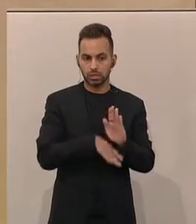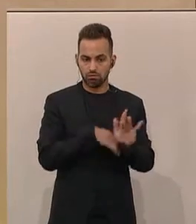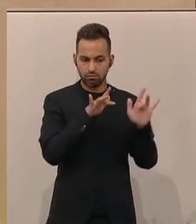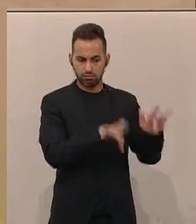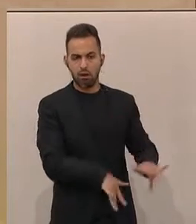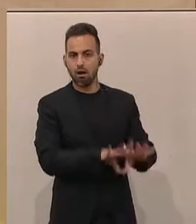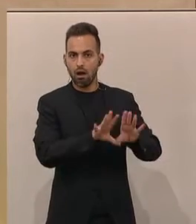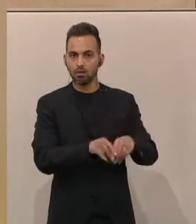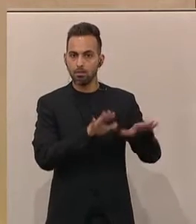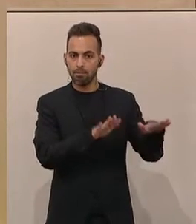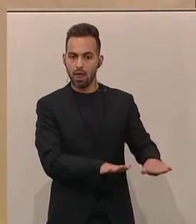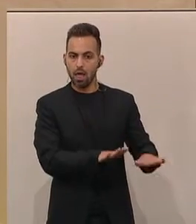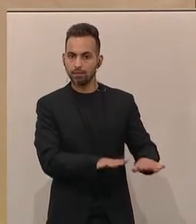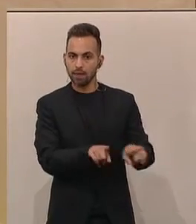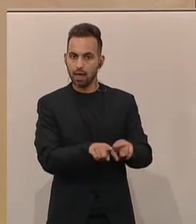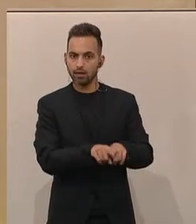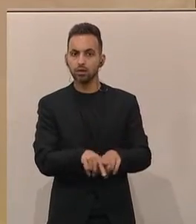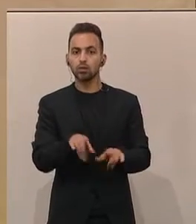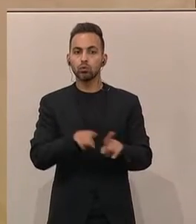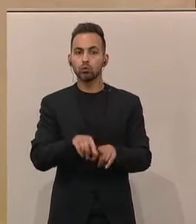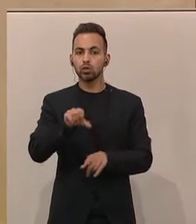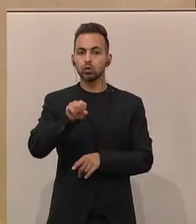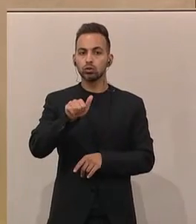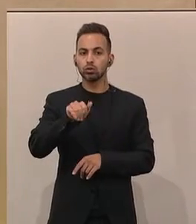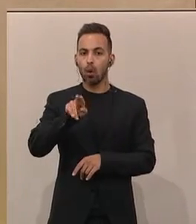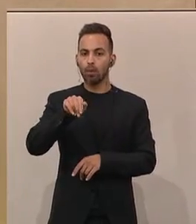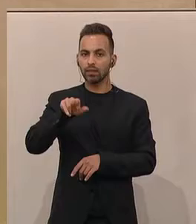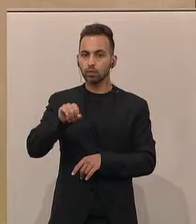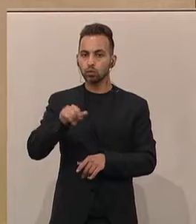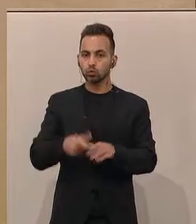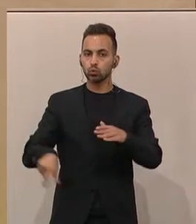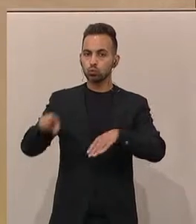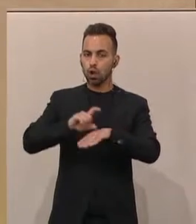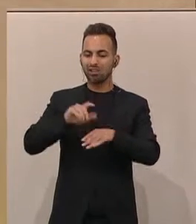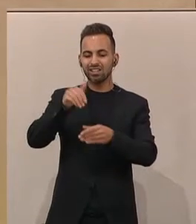ja unverändert. Die Säumniszuschläge sind eben